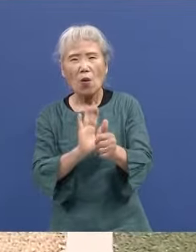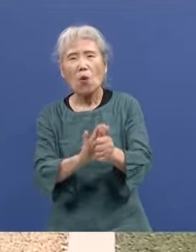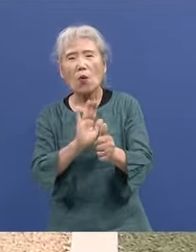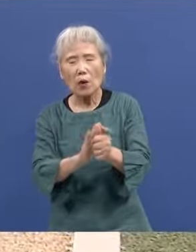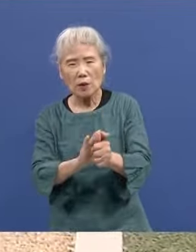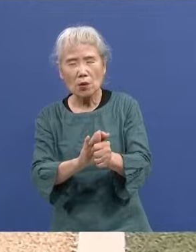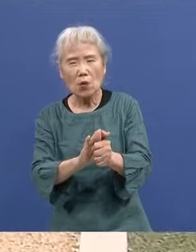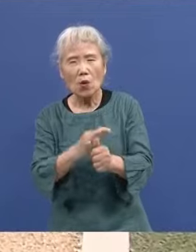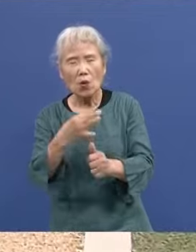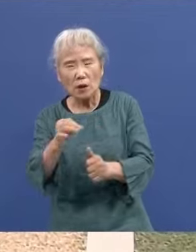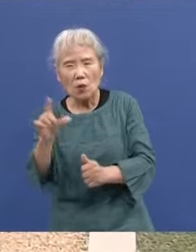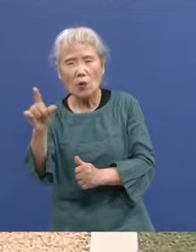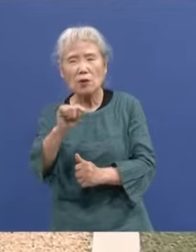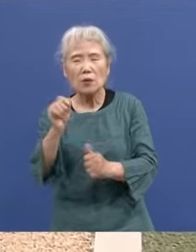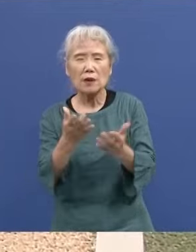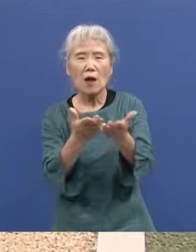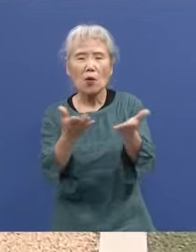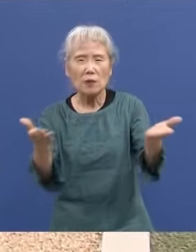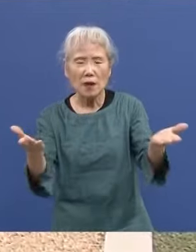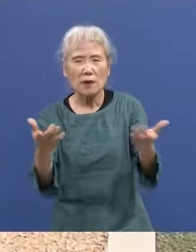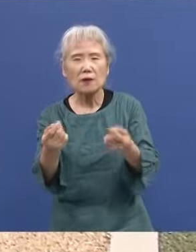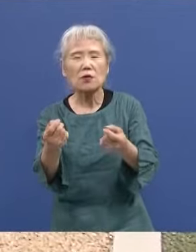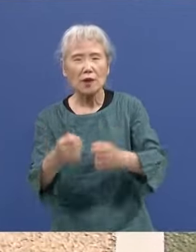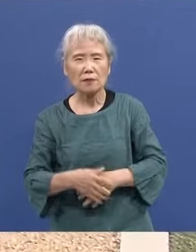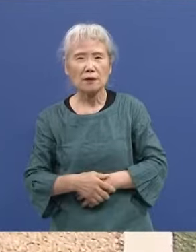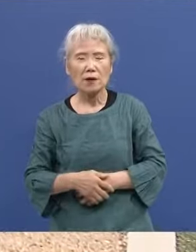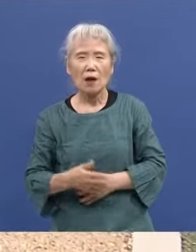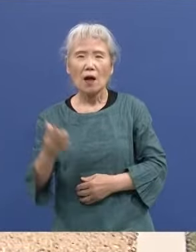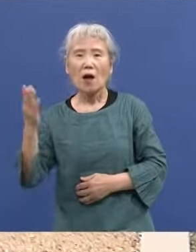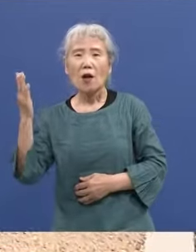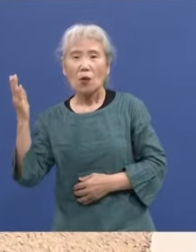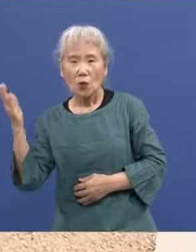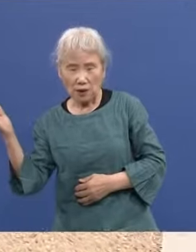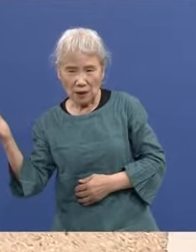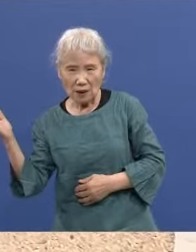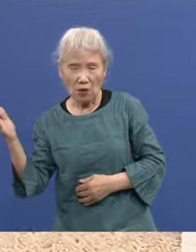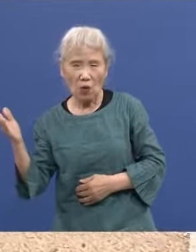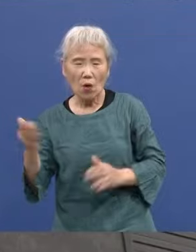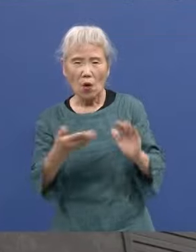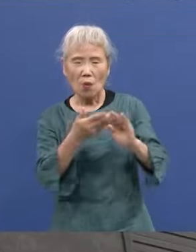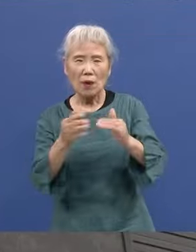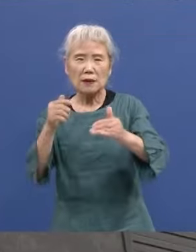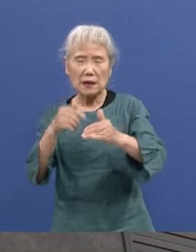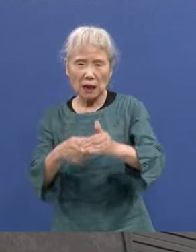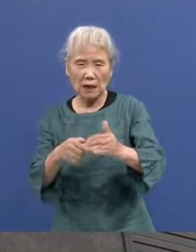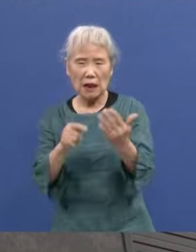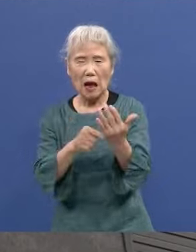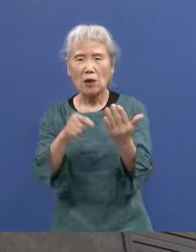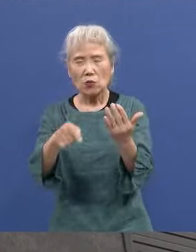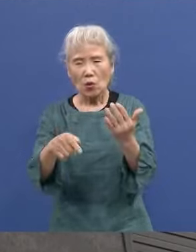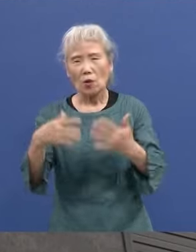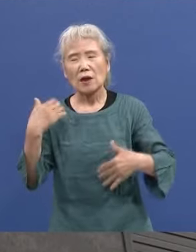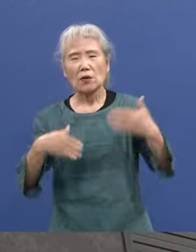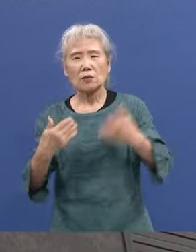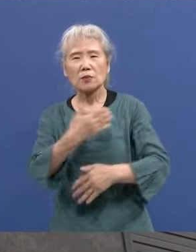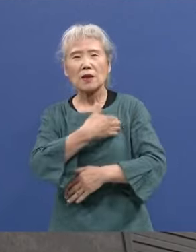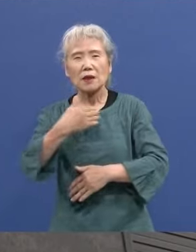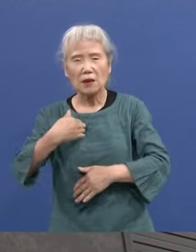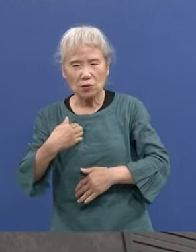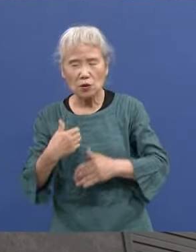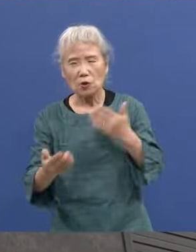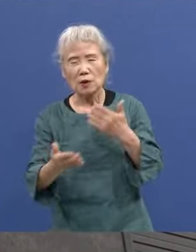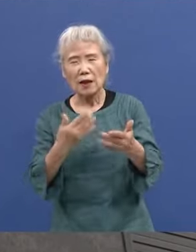補助金を利用されたんですよね。 はい、まさにこちらの町中でアウトドアを楽しむことができる体